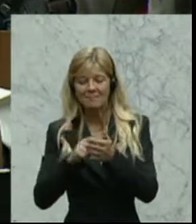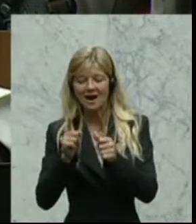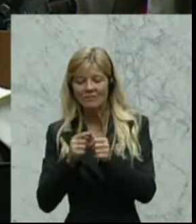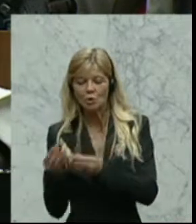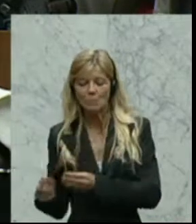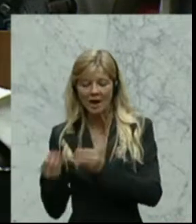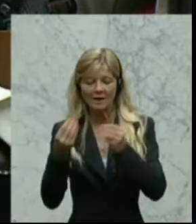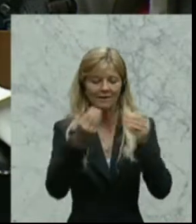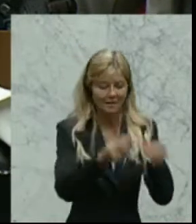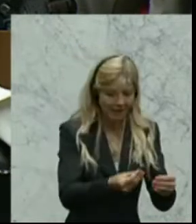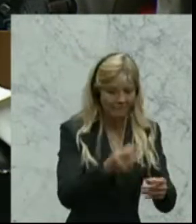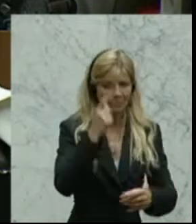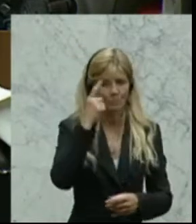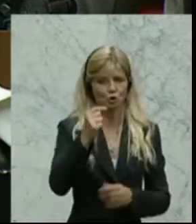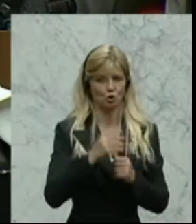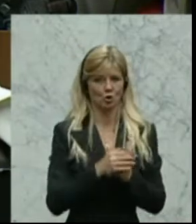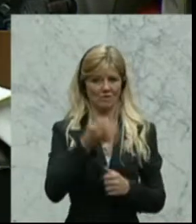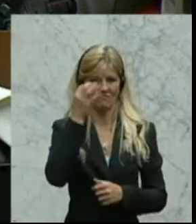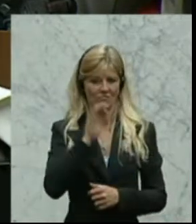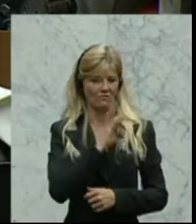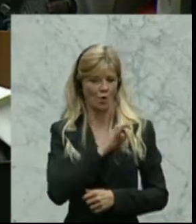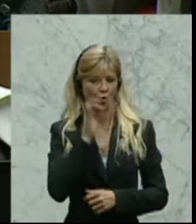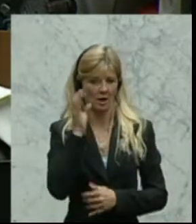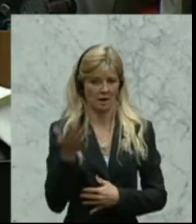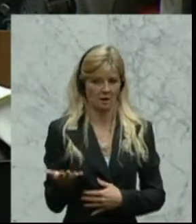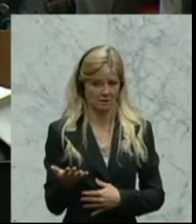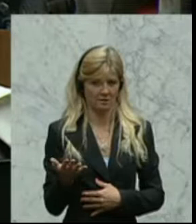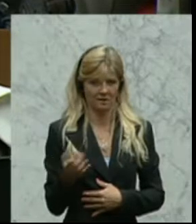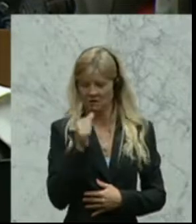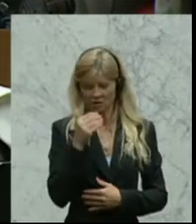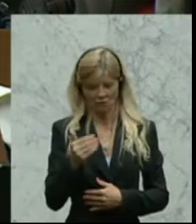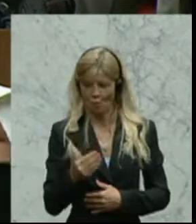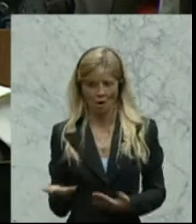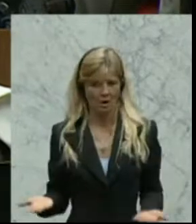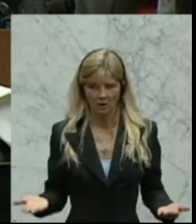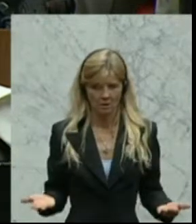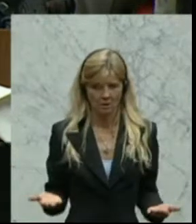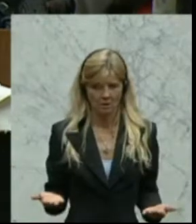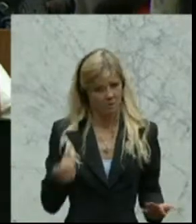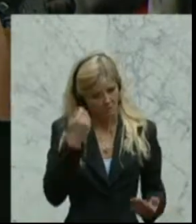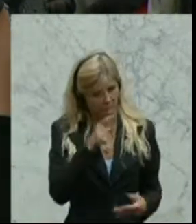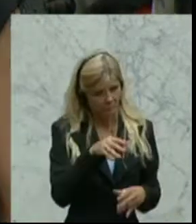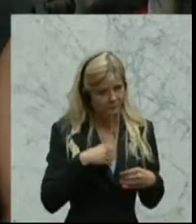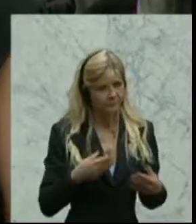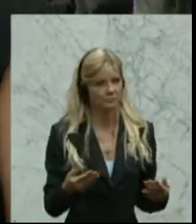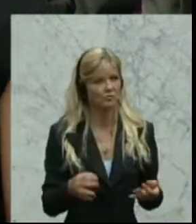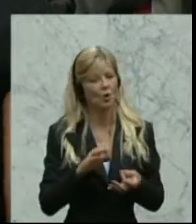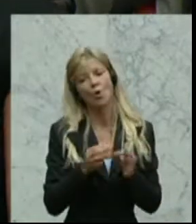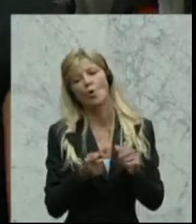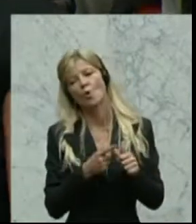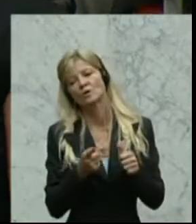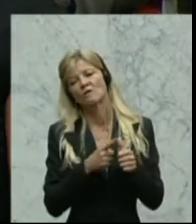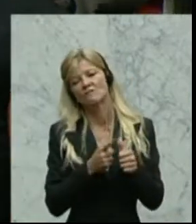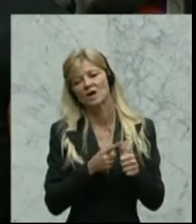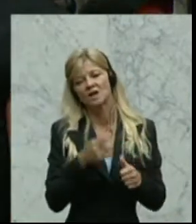Kollegin. Nehmen wir das einmal zur Kenntnis. Oder wenn Sie sagen und sich dabei anlehnen an den Herrn Kapsch von